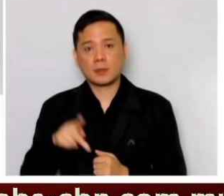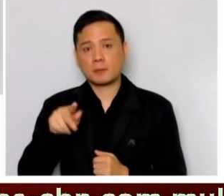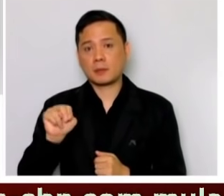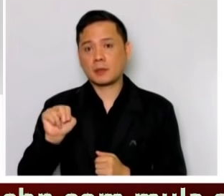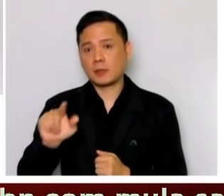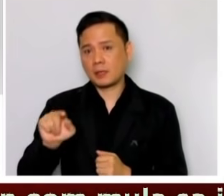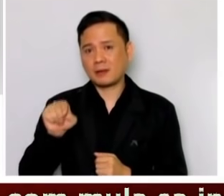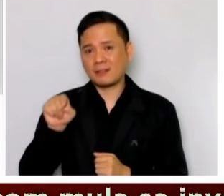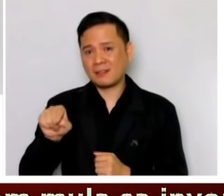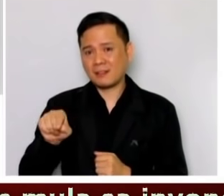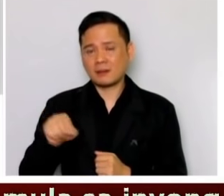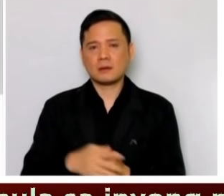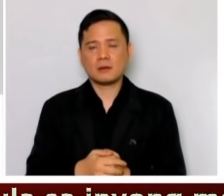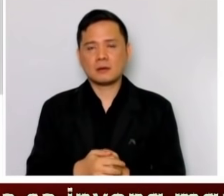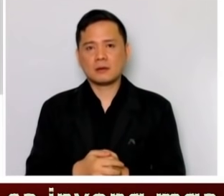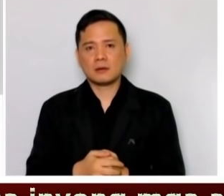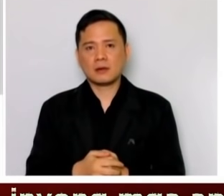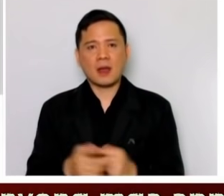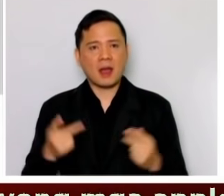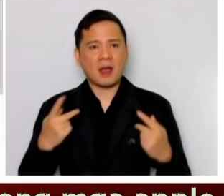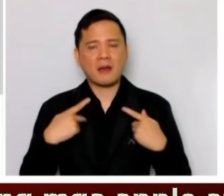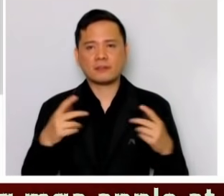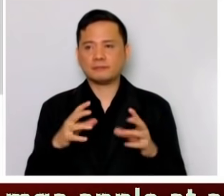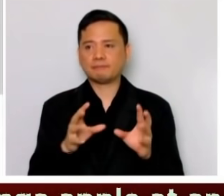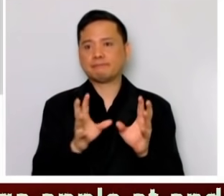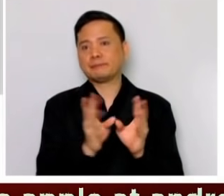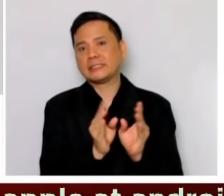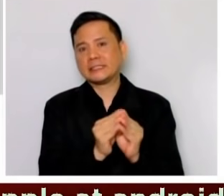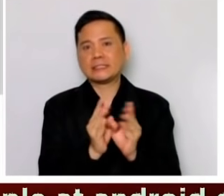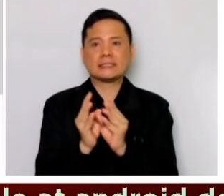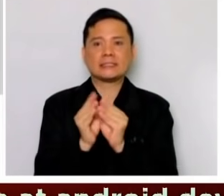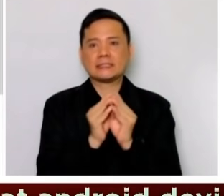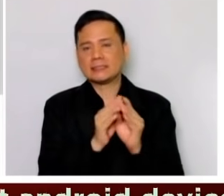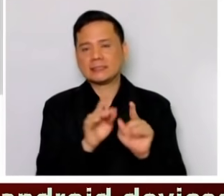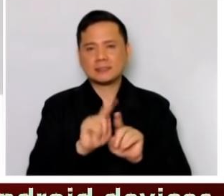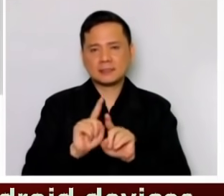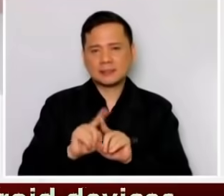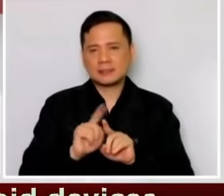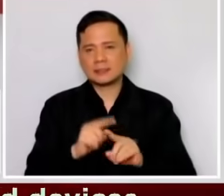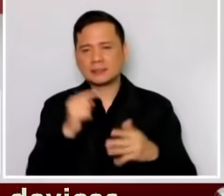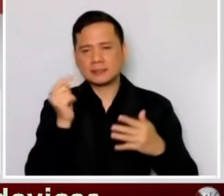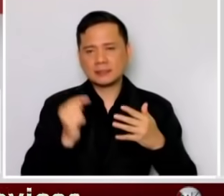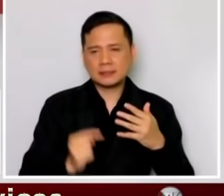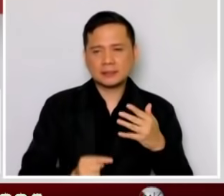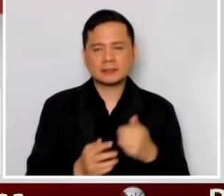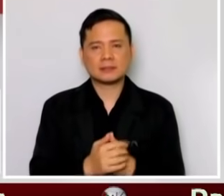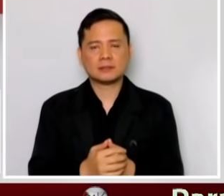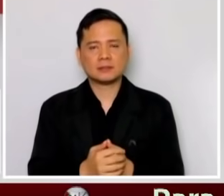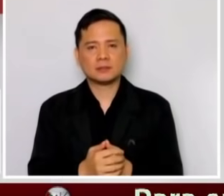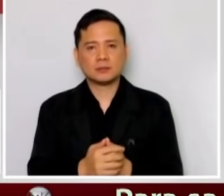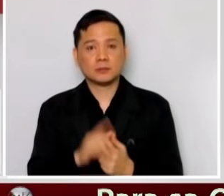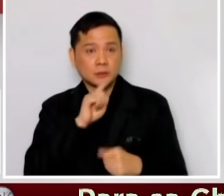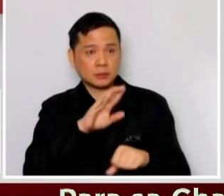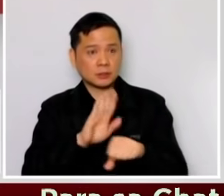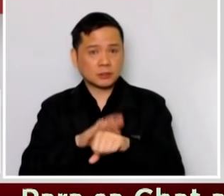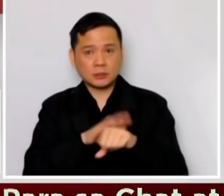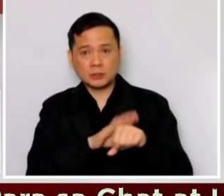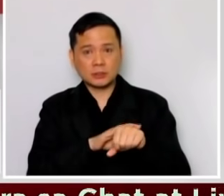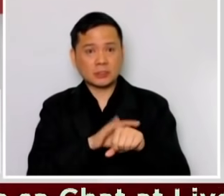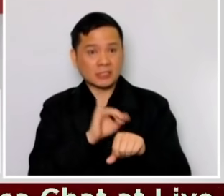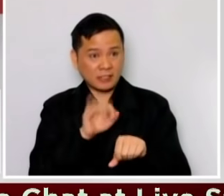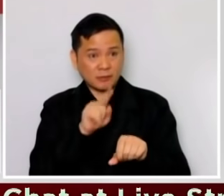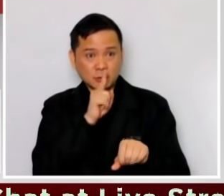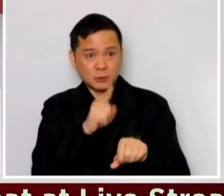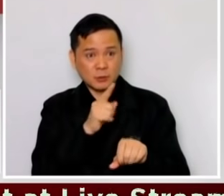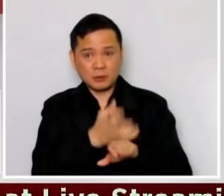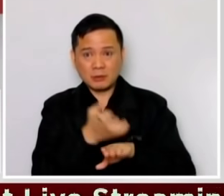ng tinatawag na meet me room sa mga nakaraang halalan na pinangangambahan anya ng ilang sektor na nagbibigay daan para manipulahin